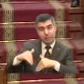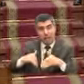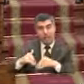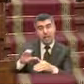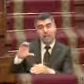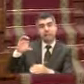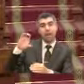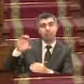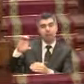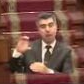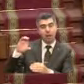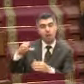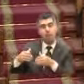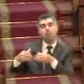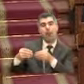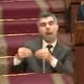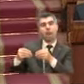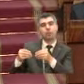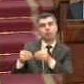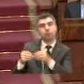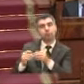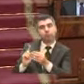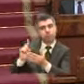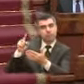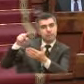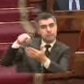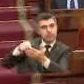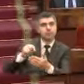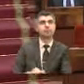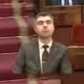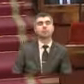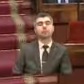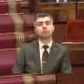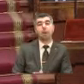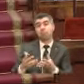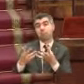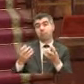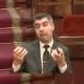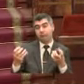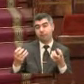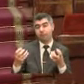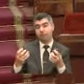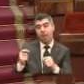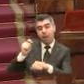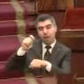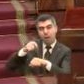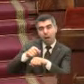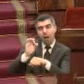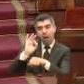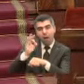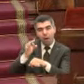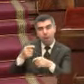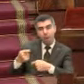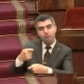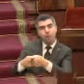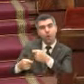البيضاء ومراكش. سيدي الوزير، مجموعة من الحرفيين والمهنيين والتجار أناخ عليهم